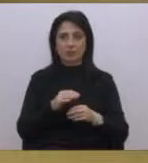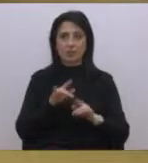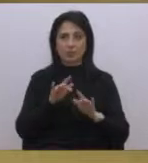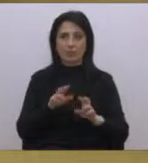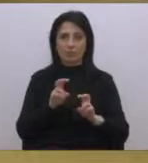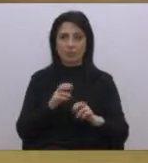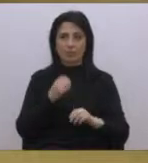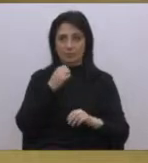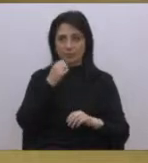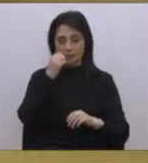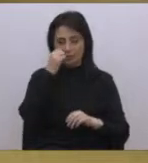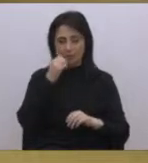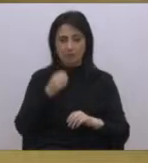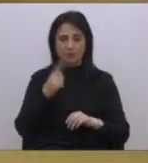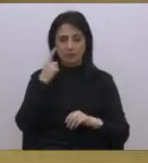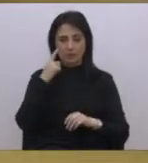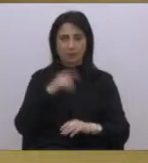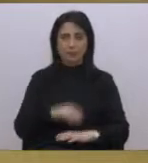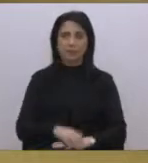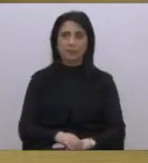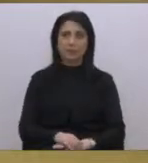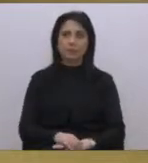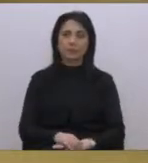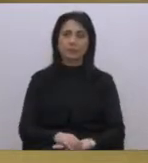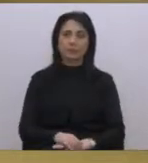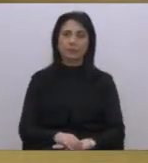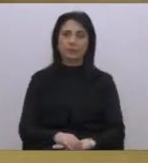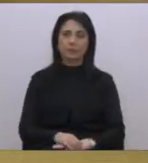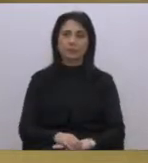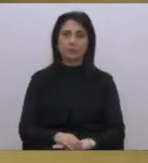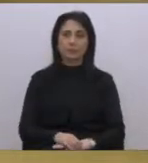Sakmianoba, Madoba, Inițiatorebis.